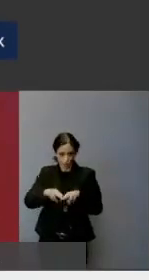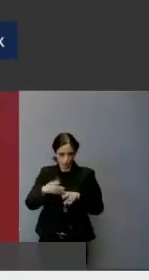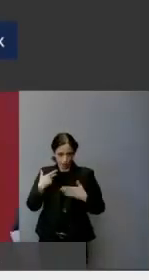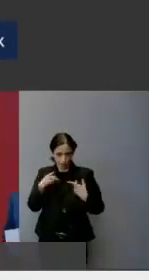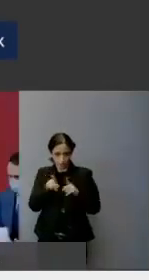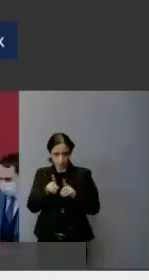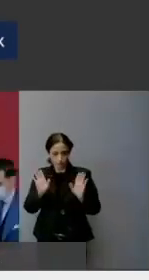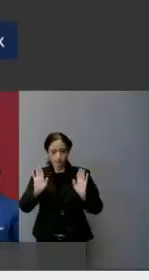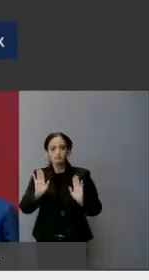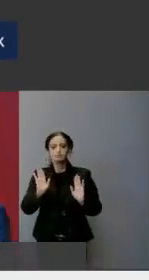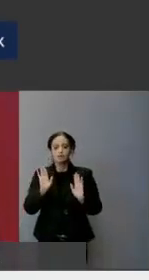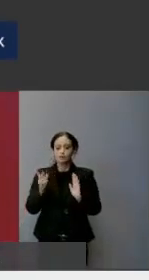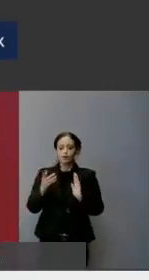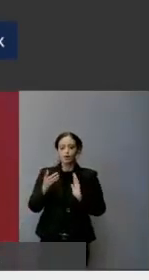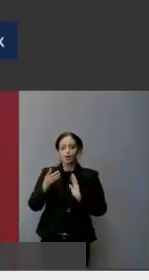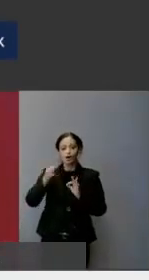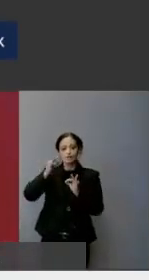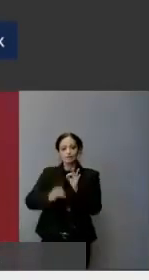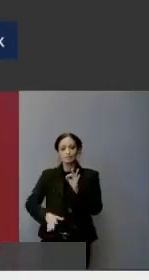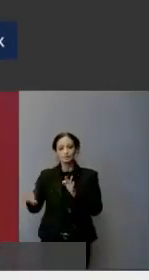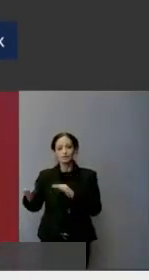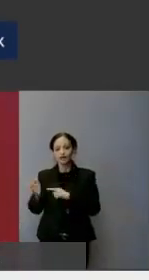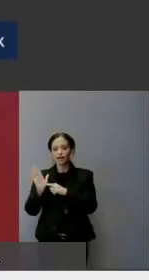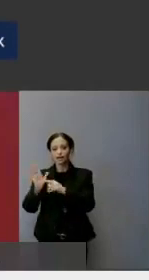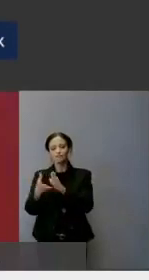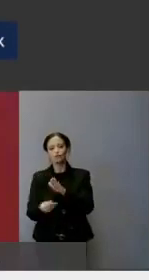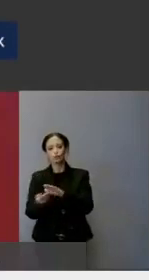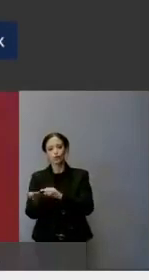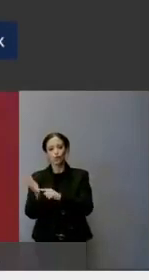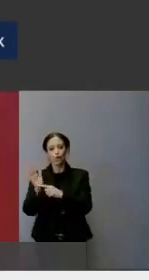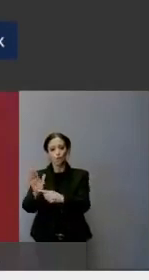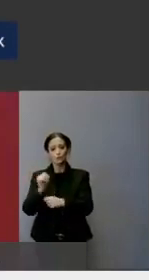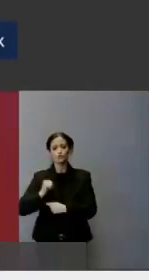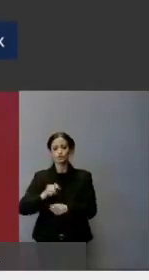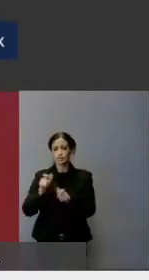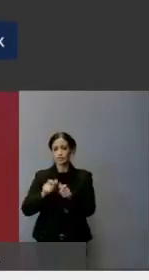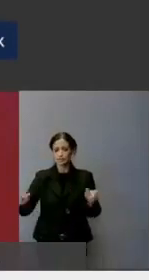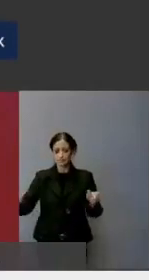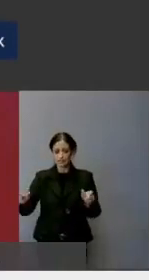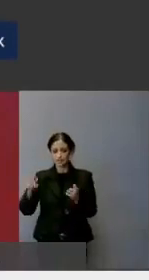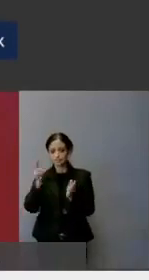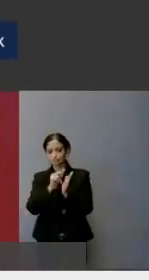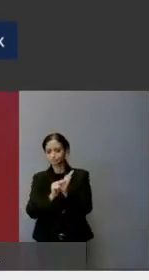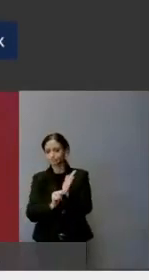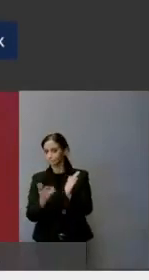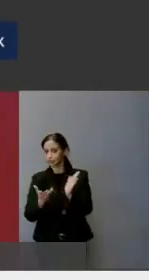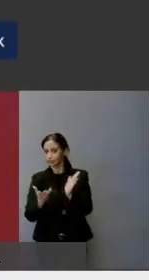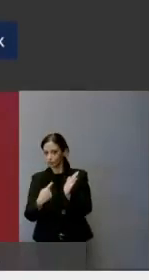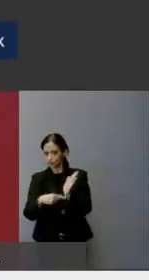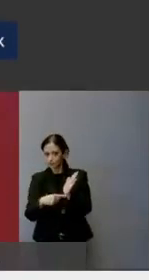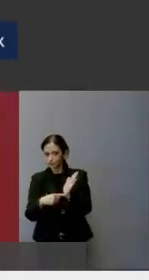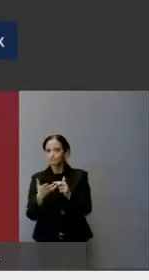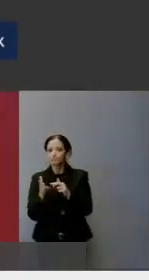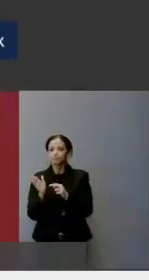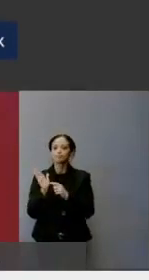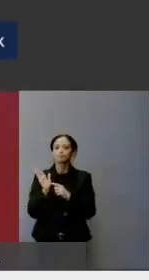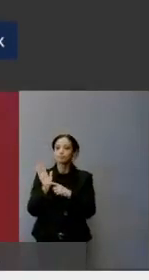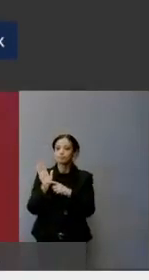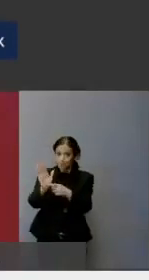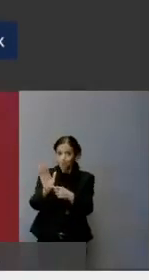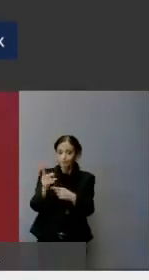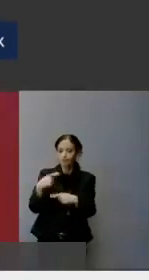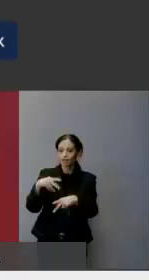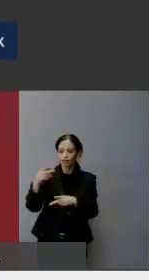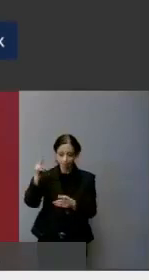contemporanea poi una fotocopia di fondo che si vivono i cittadini su questa cabinovia che avete proposta così magari ne prende anche atto